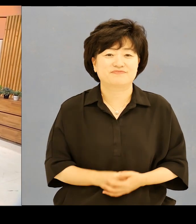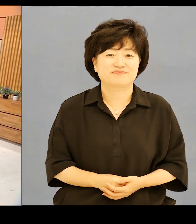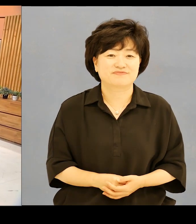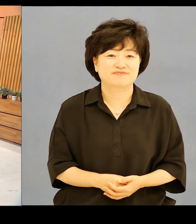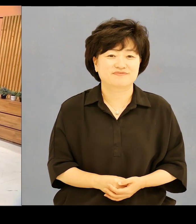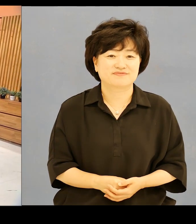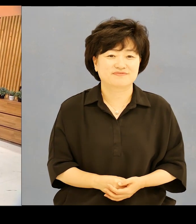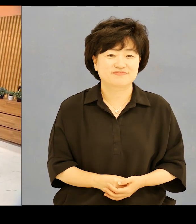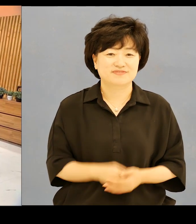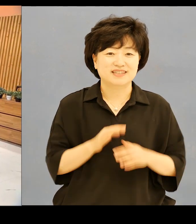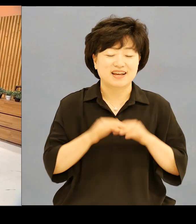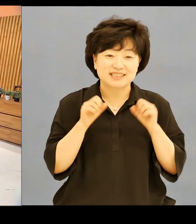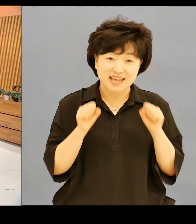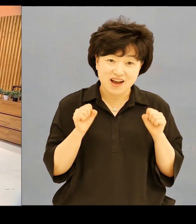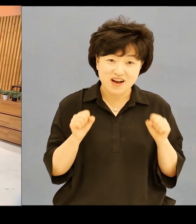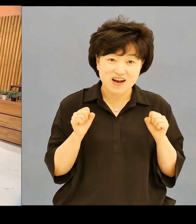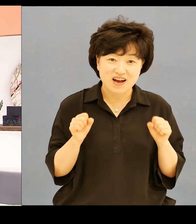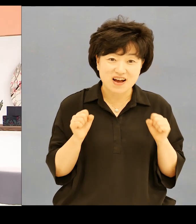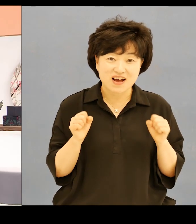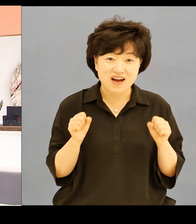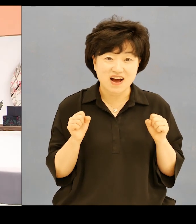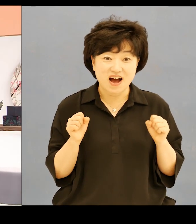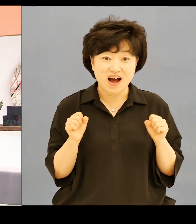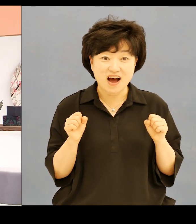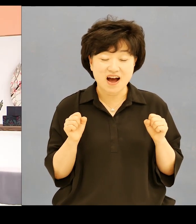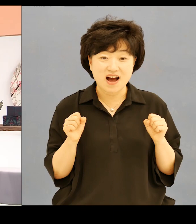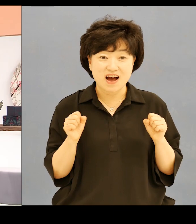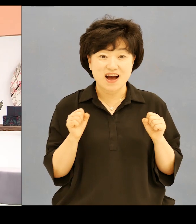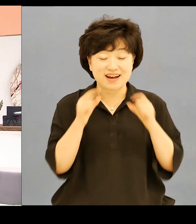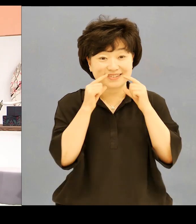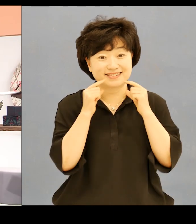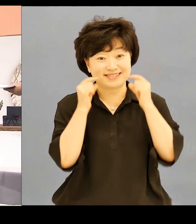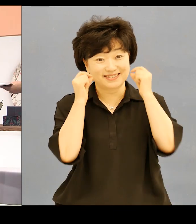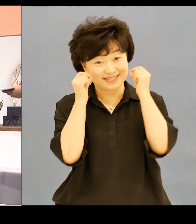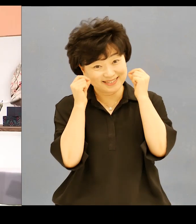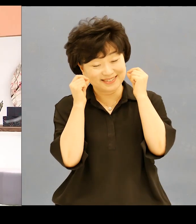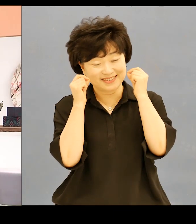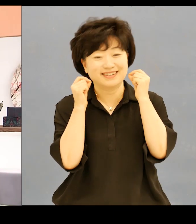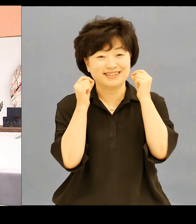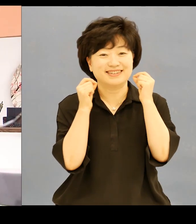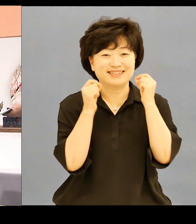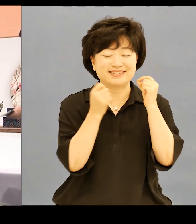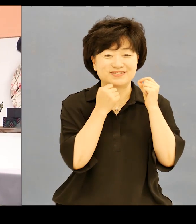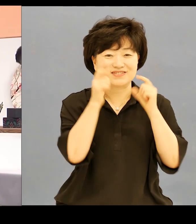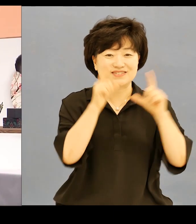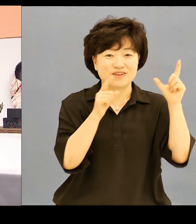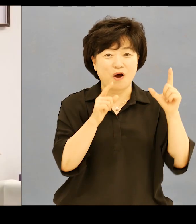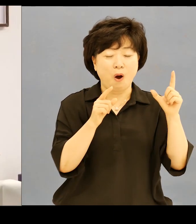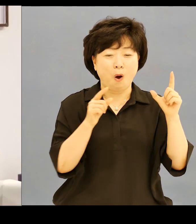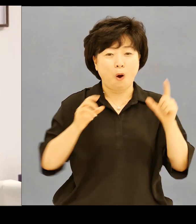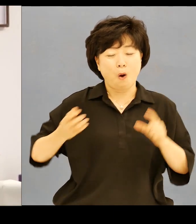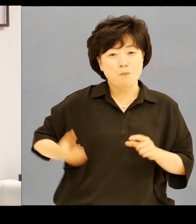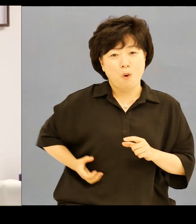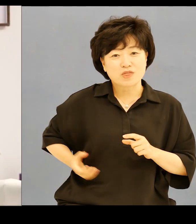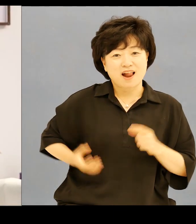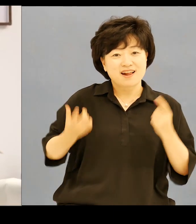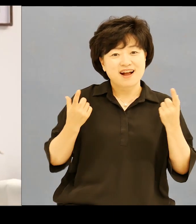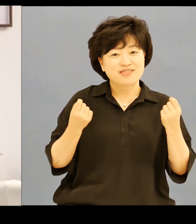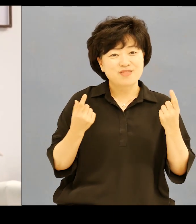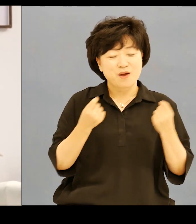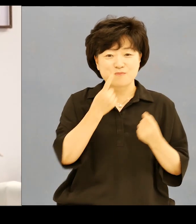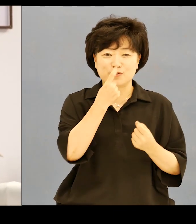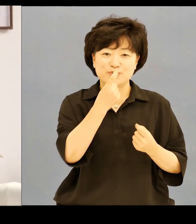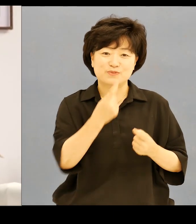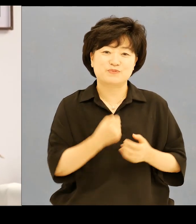안녕하세요. 네, 안녕하세요. 안녕하세요. 반갑습니다. 아 진짜 우상이시네요. 네. 모델 분이죠. 네,